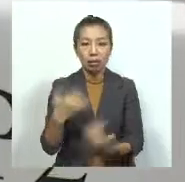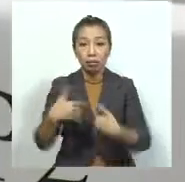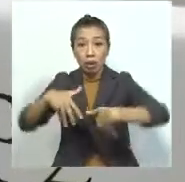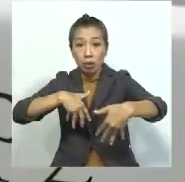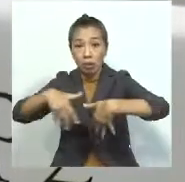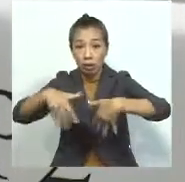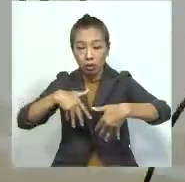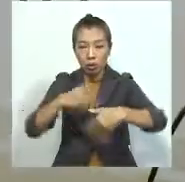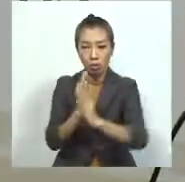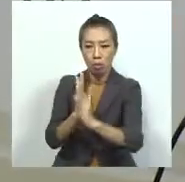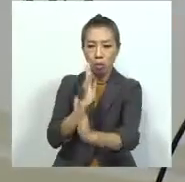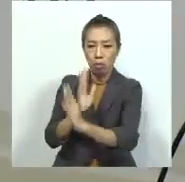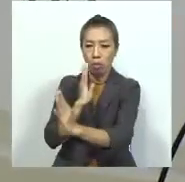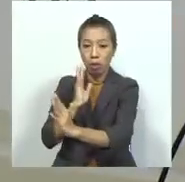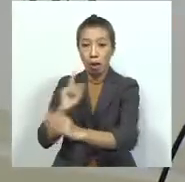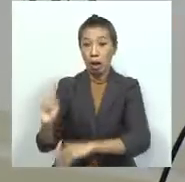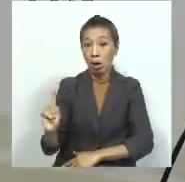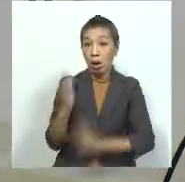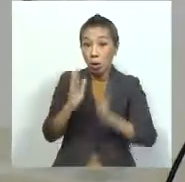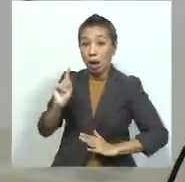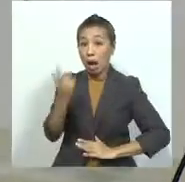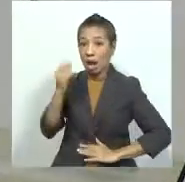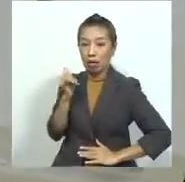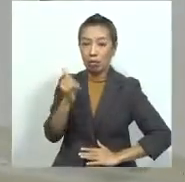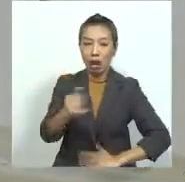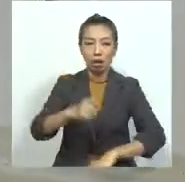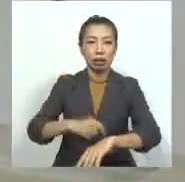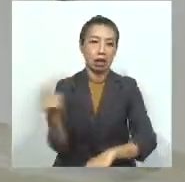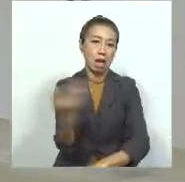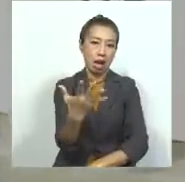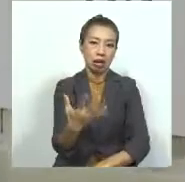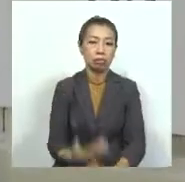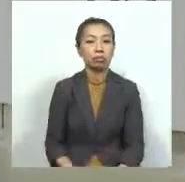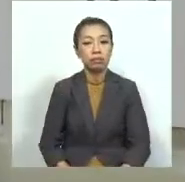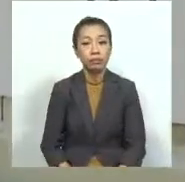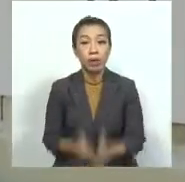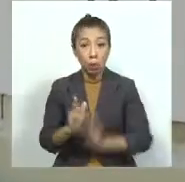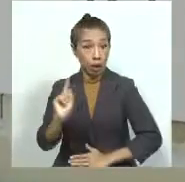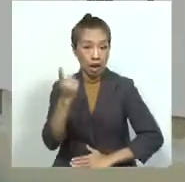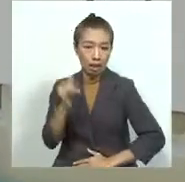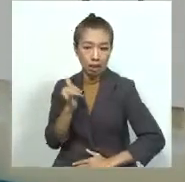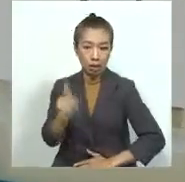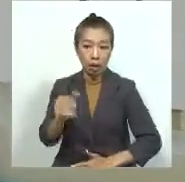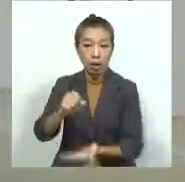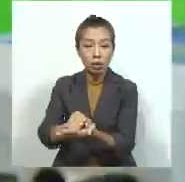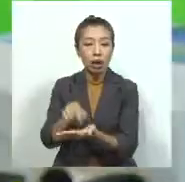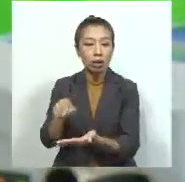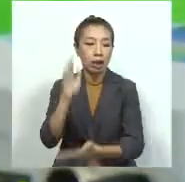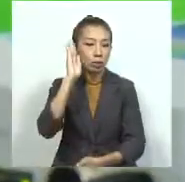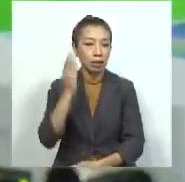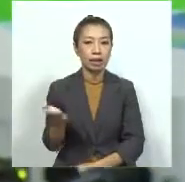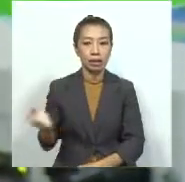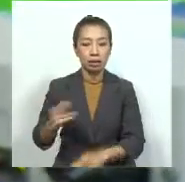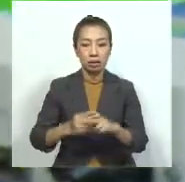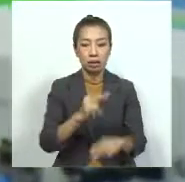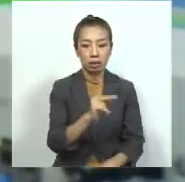โดยมีพี่น้องประชาชนนะครับมารอเนี่ยนะเขาบอกว่าคิวแรกตั้งแต่เวลา5นาฬิกานะครับโดยคนแรกที่มานะครับก็คือคุณคนนี้เลยฮะคุ